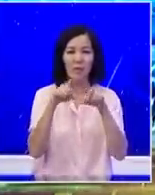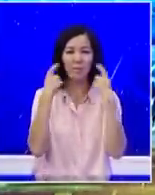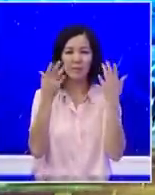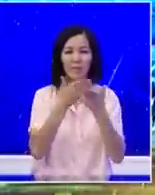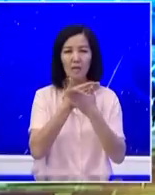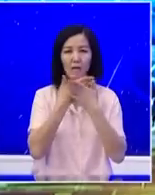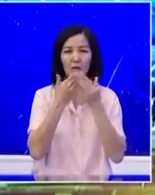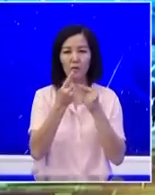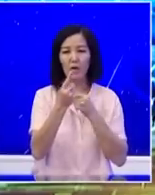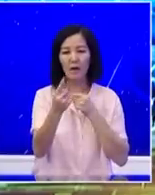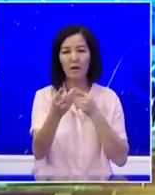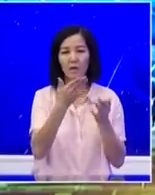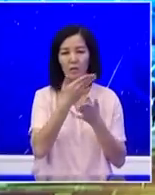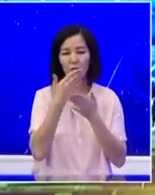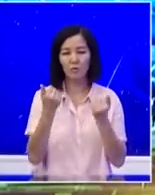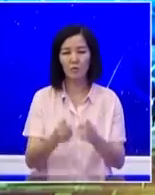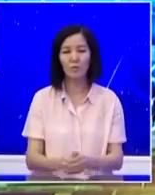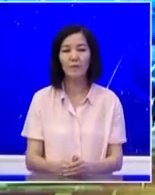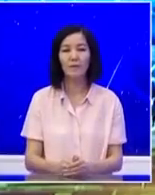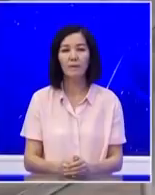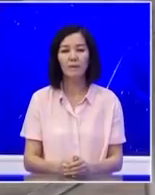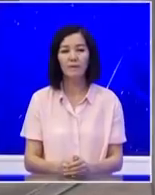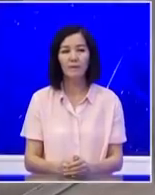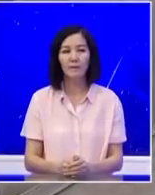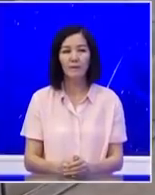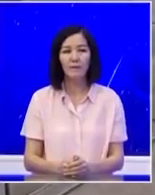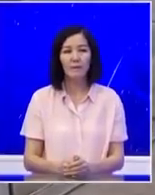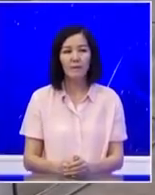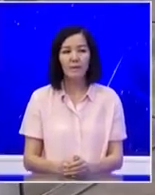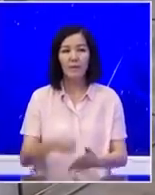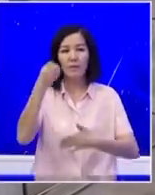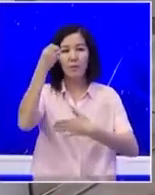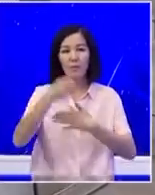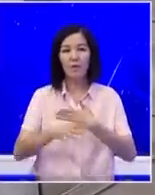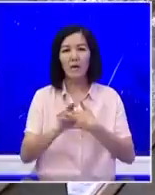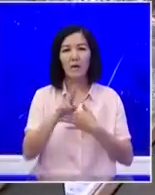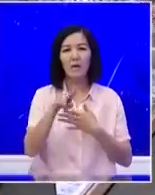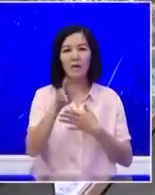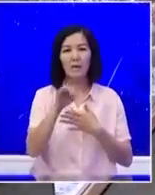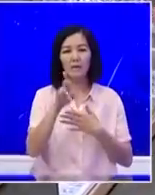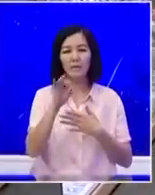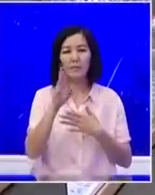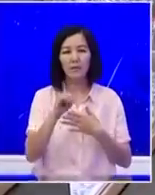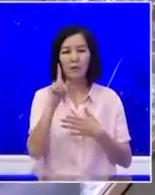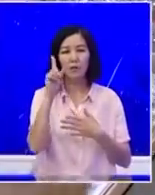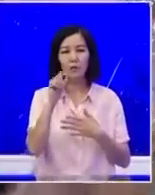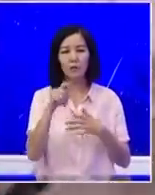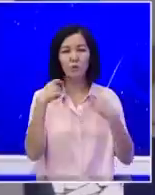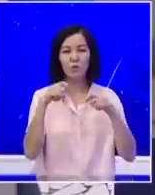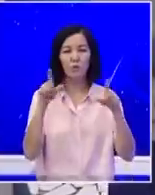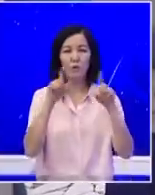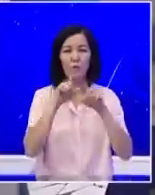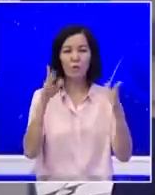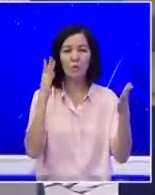кіріп, арақашықтық сақтамай жүр. Мынау қала орталығындағы Әлдібек сауда орталығы. 100 шақты сауда нүктесі